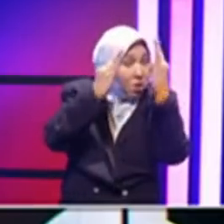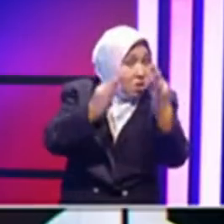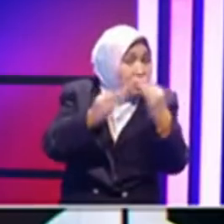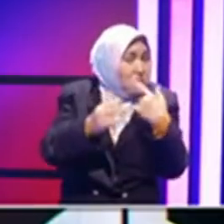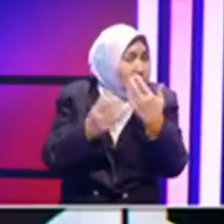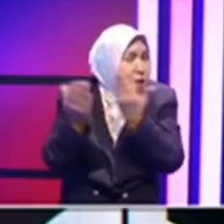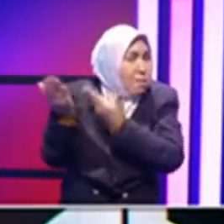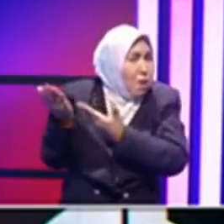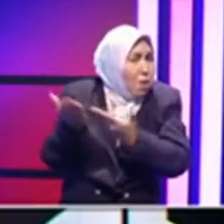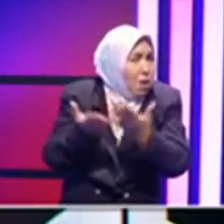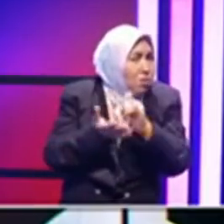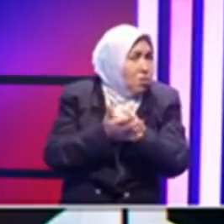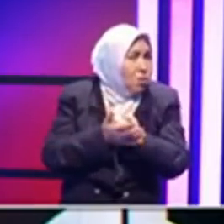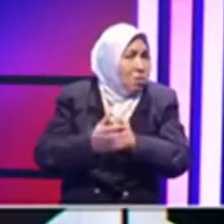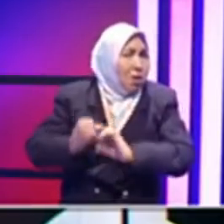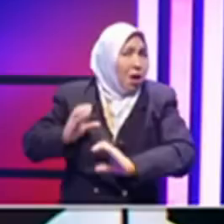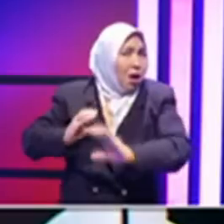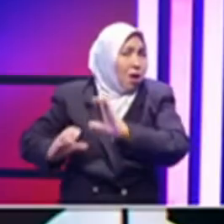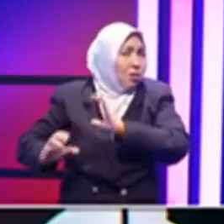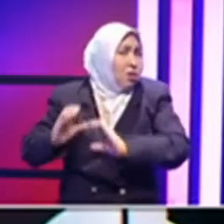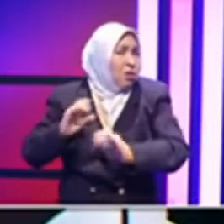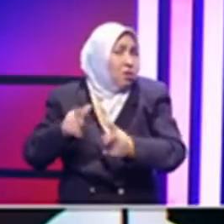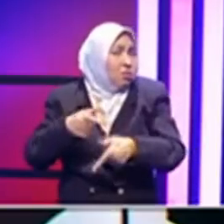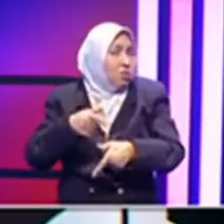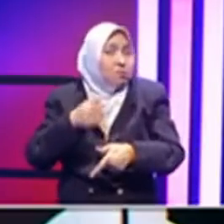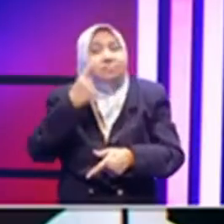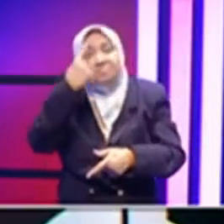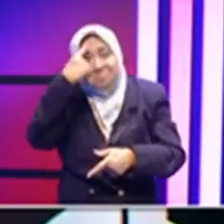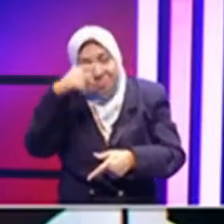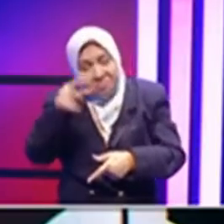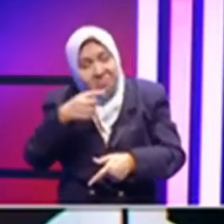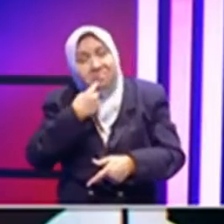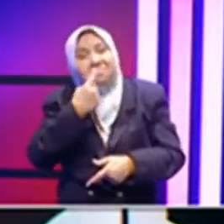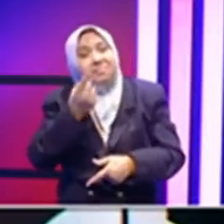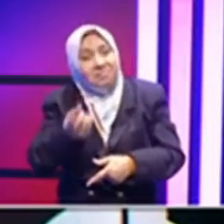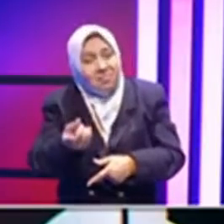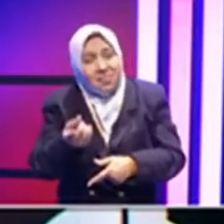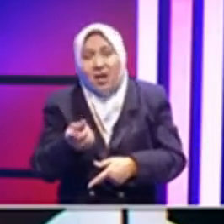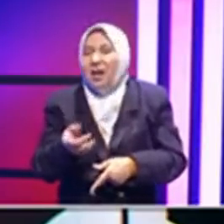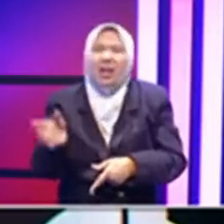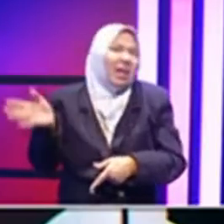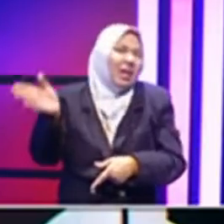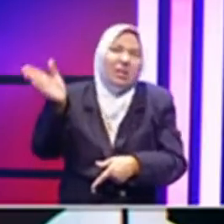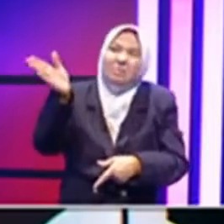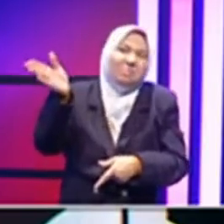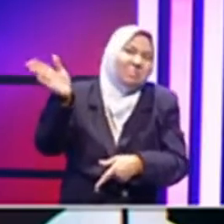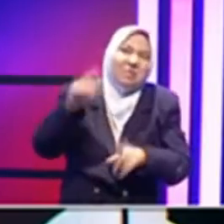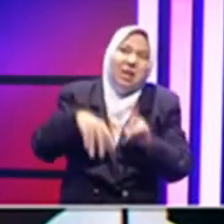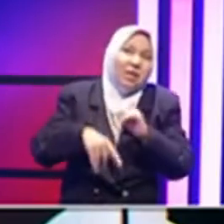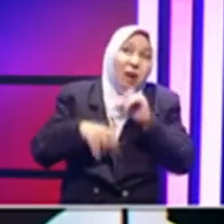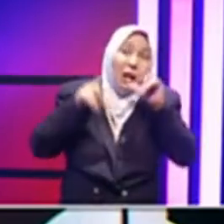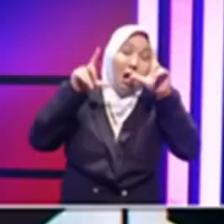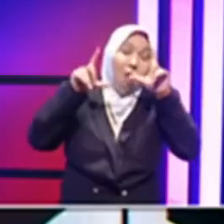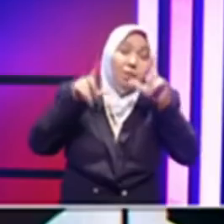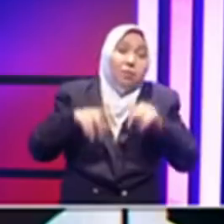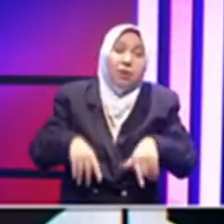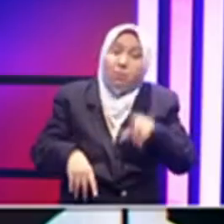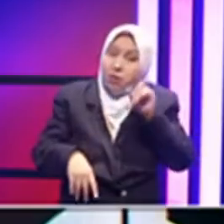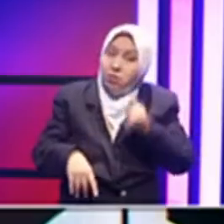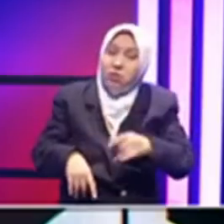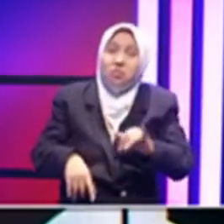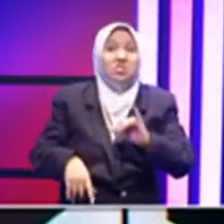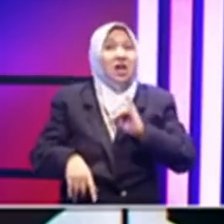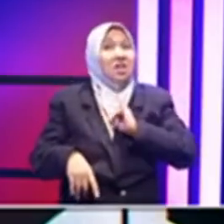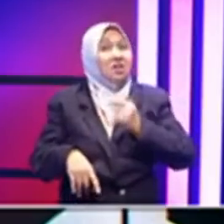bawa isinya, character assassination, untuk menyatakan bahawa ini tak kagum. Yang patut engkau kagum ialah